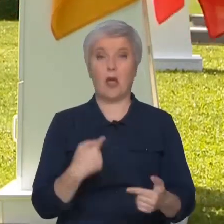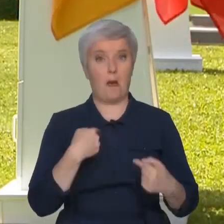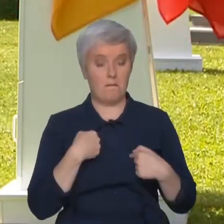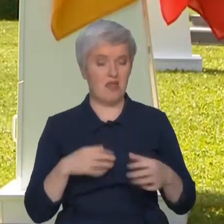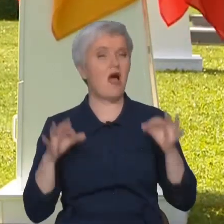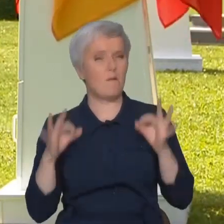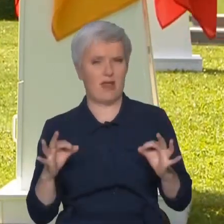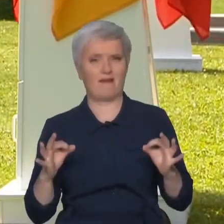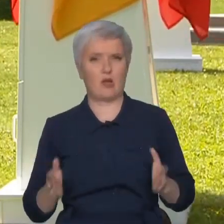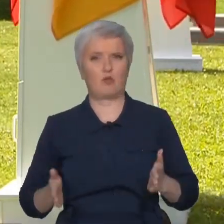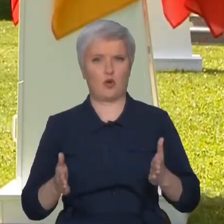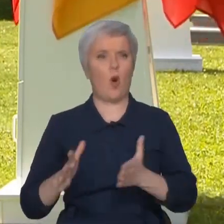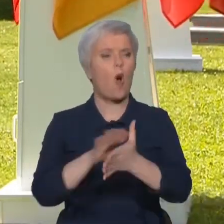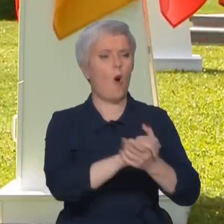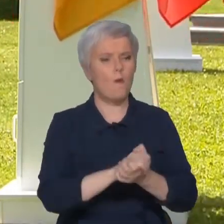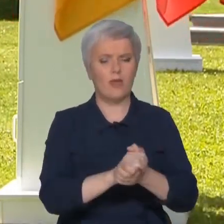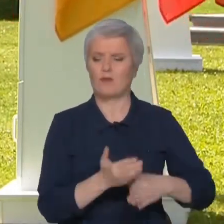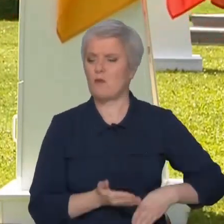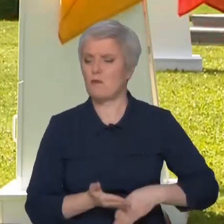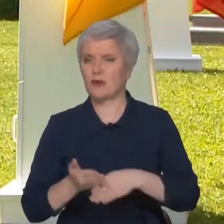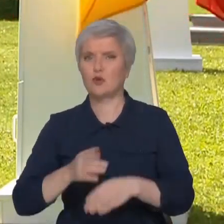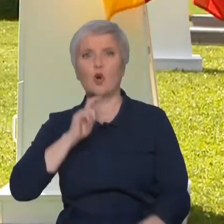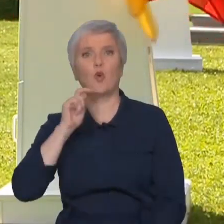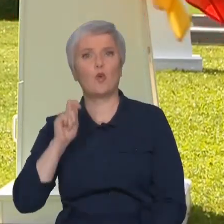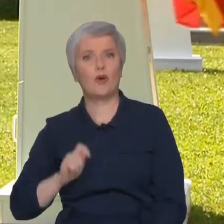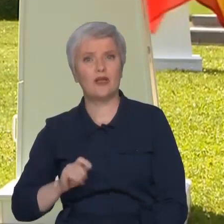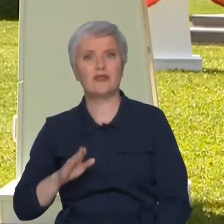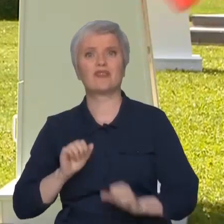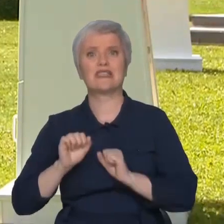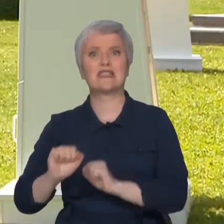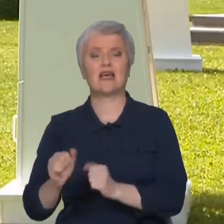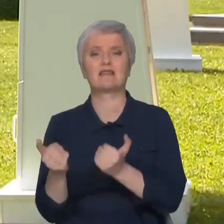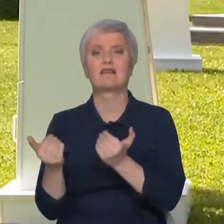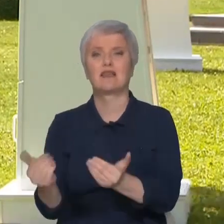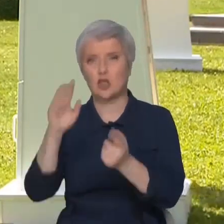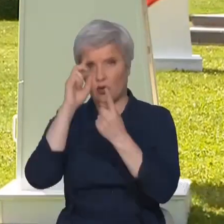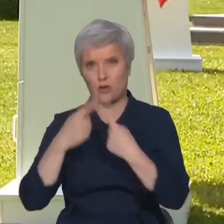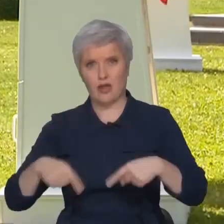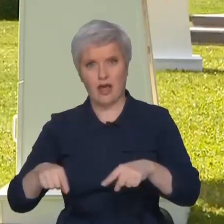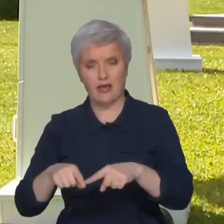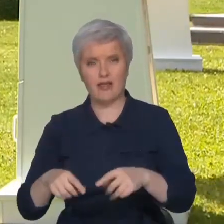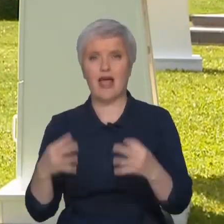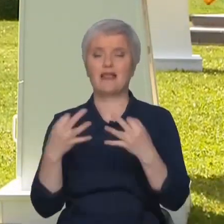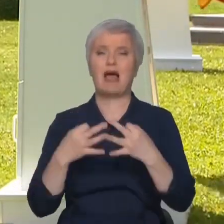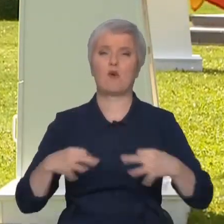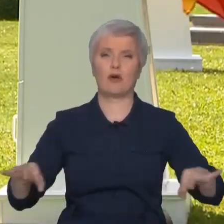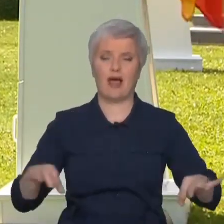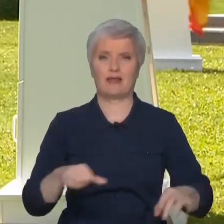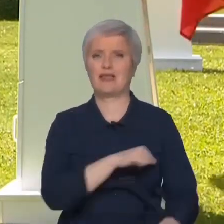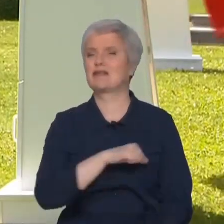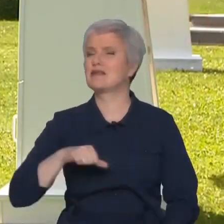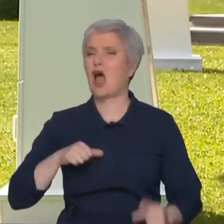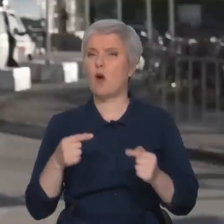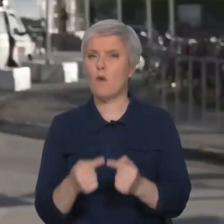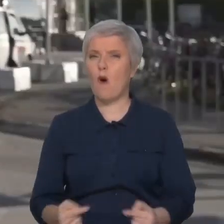шляху, об'єднуючись і підтримуючи українців у захисті їхньої країни, демократії, свободи самовизначення.